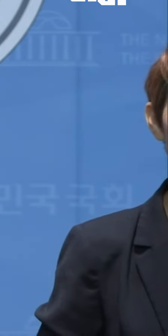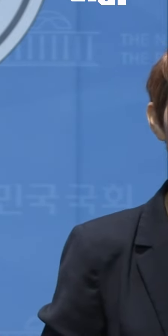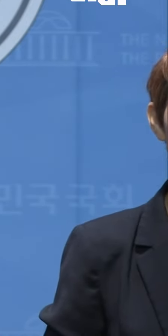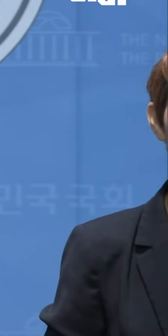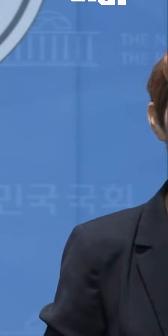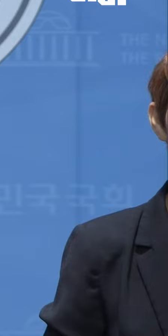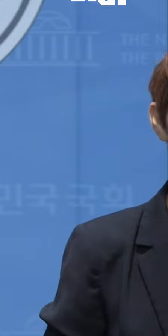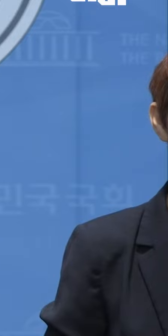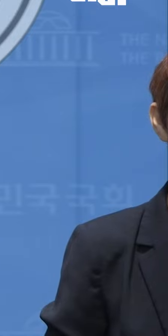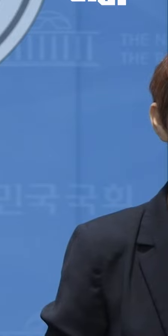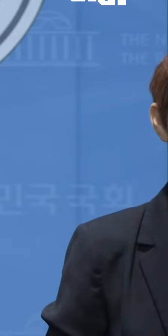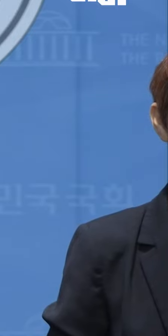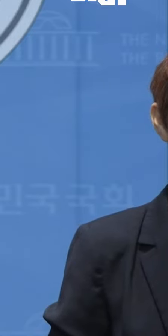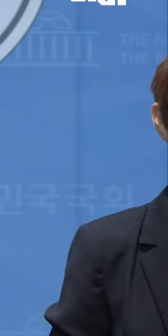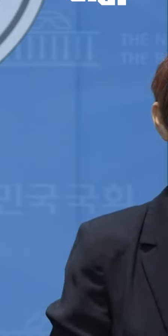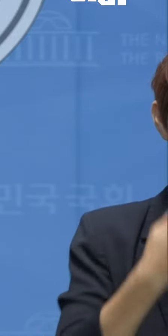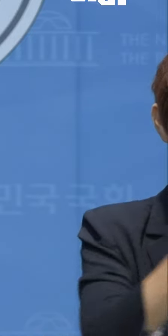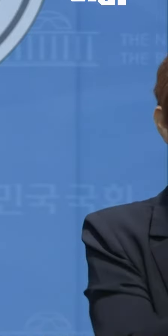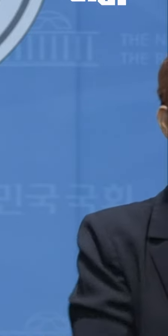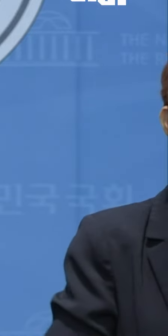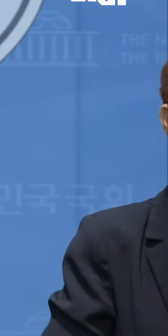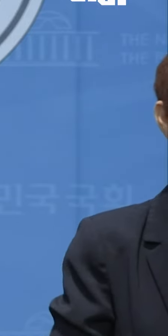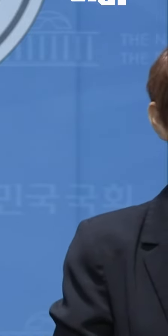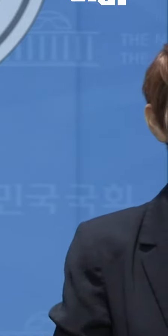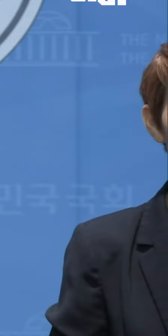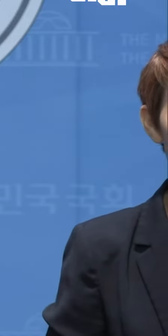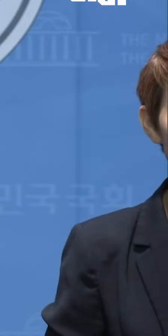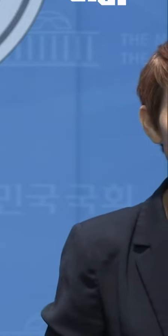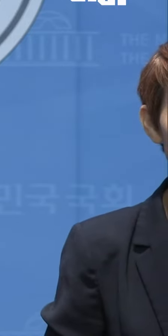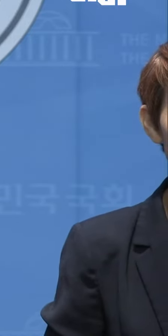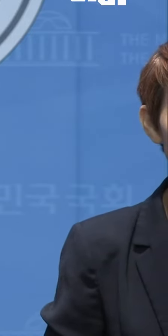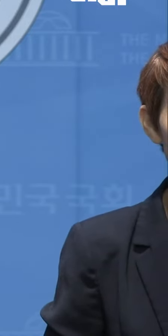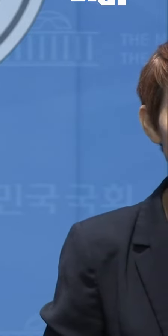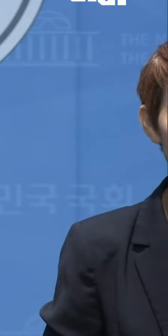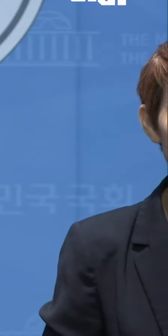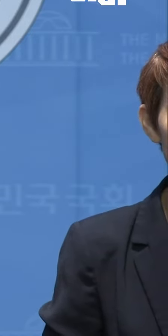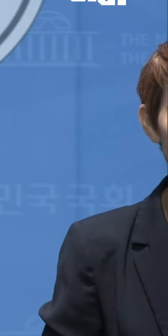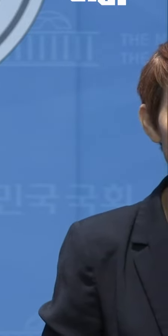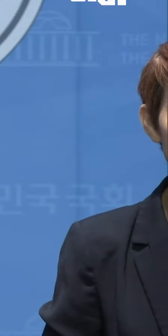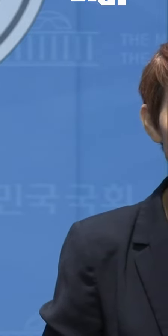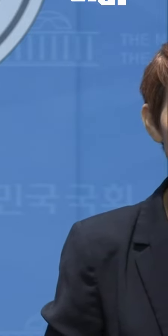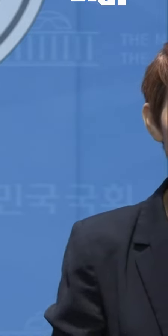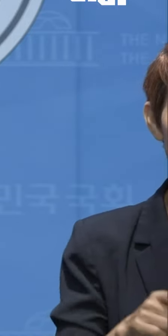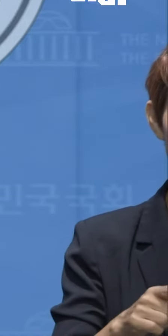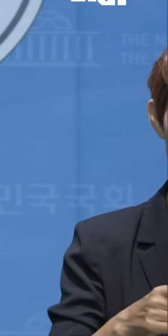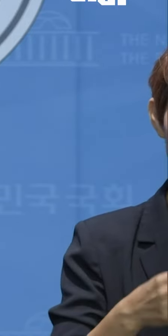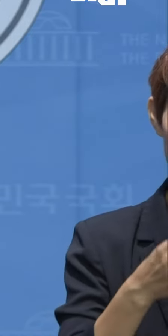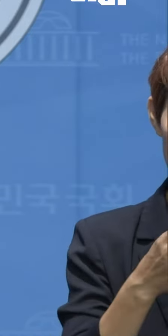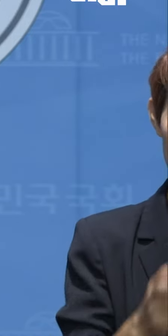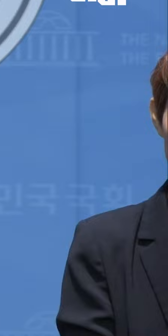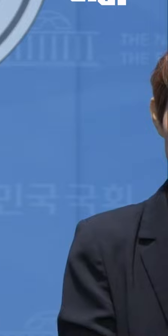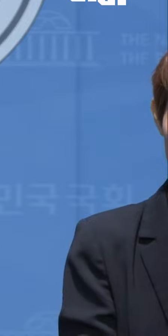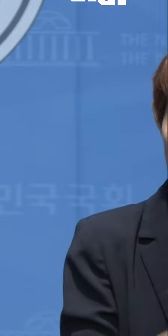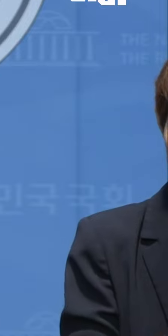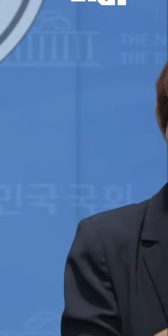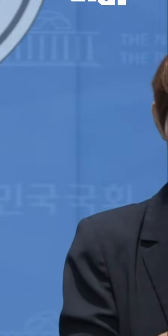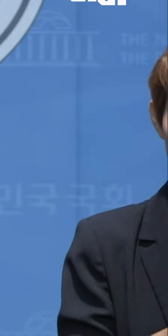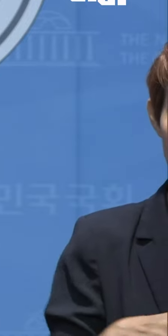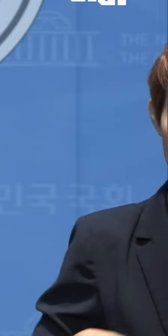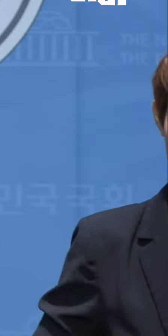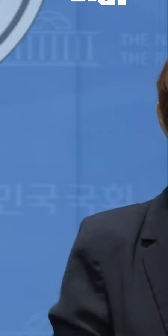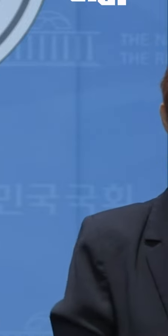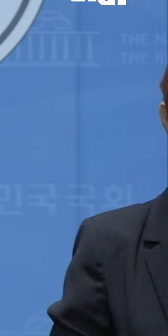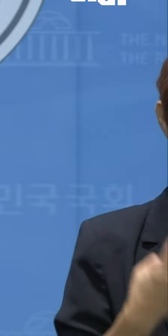밝히시기니다 한당 에게 핵심 인사들이 수많은 위법과 비리로 수사